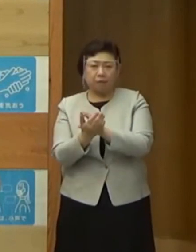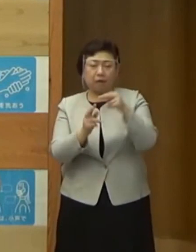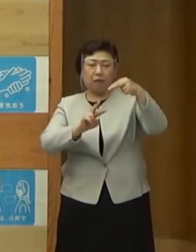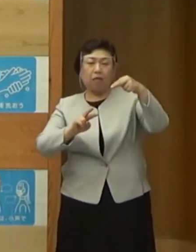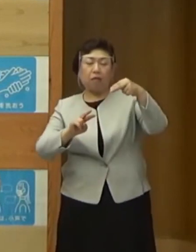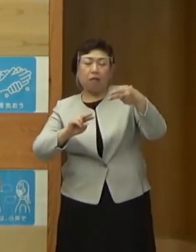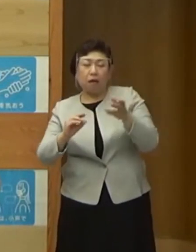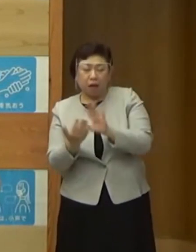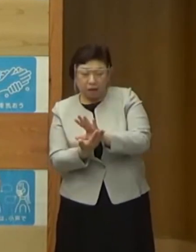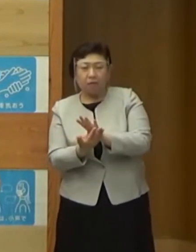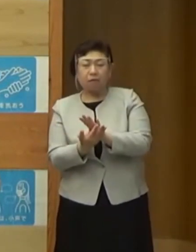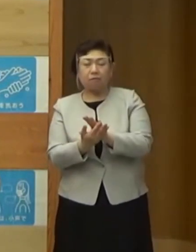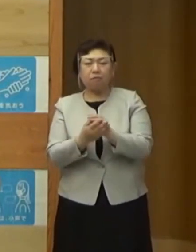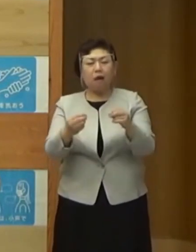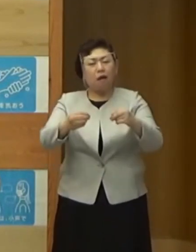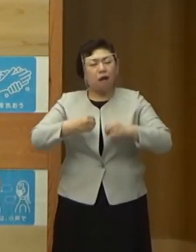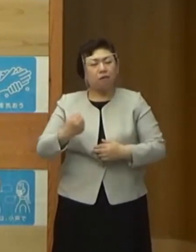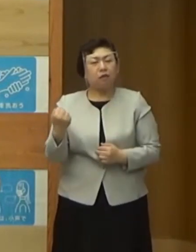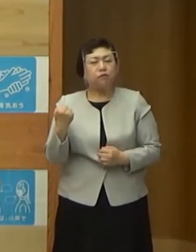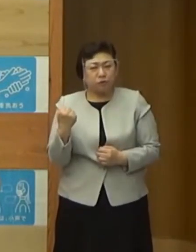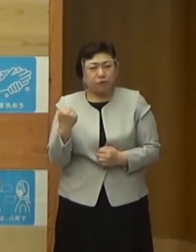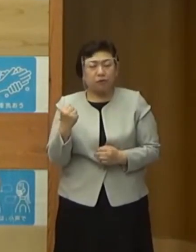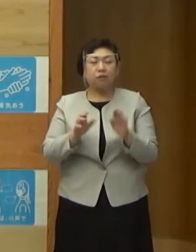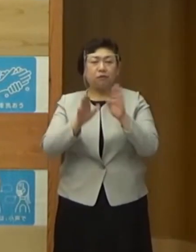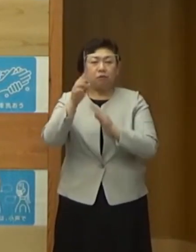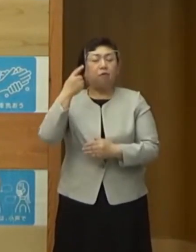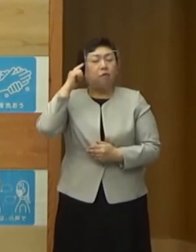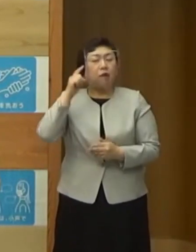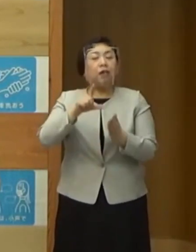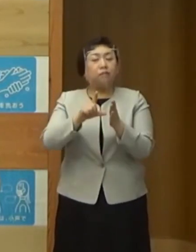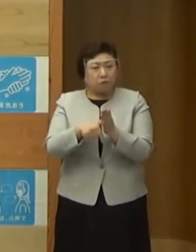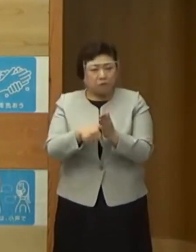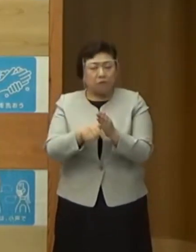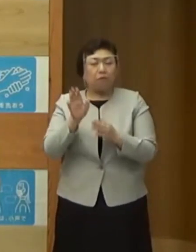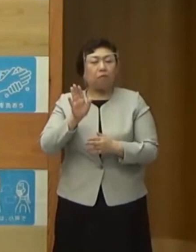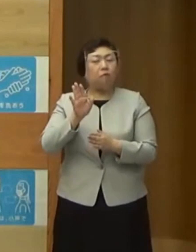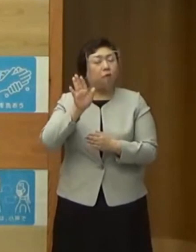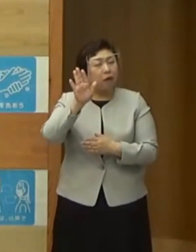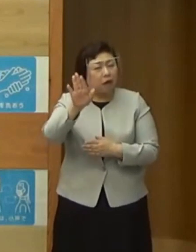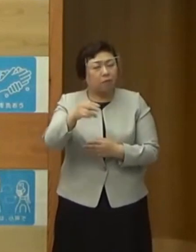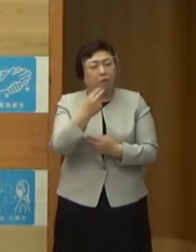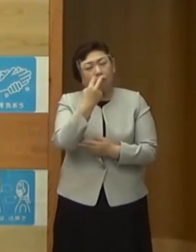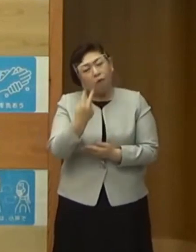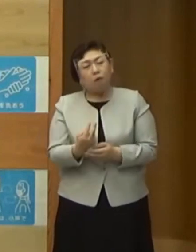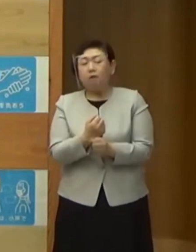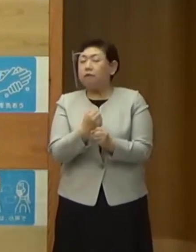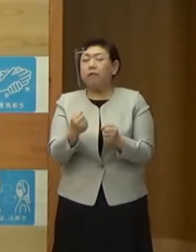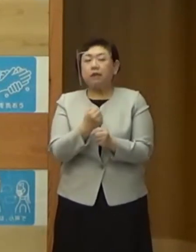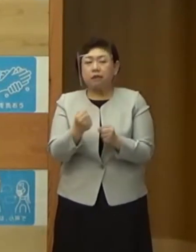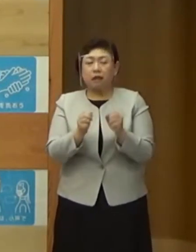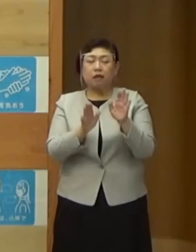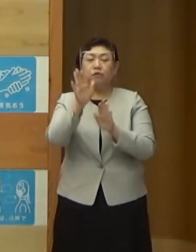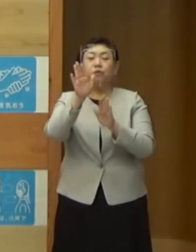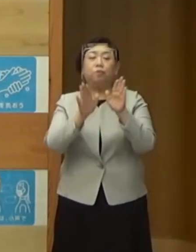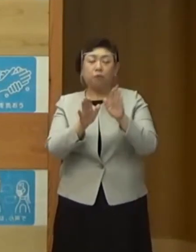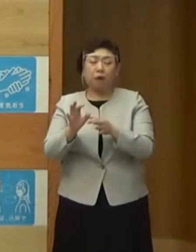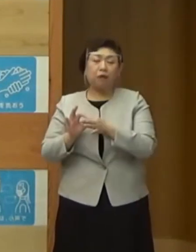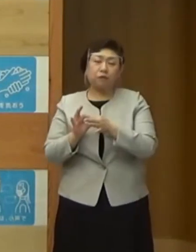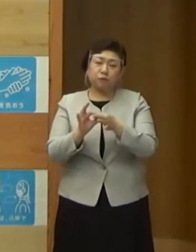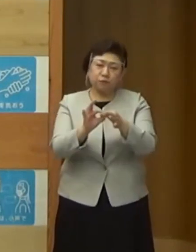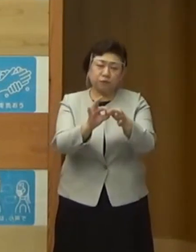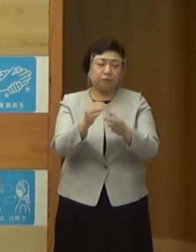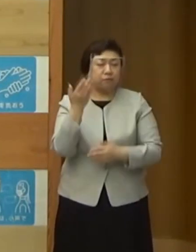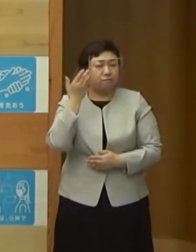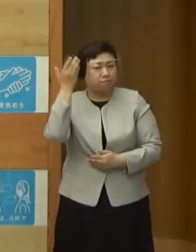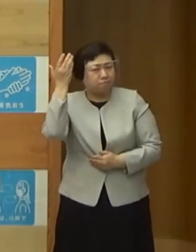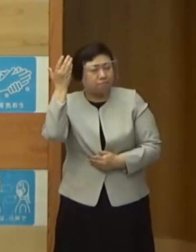の感染力の高さ、こういったものを踏まえますと、今後も予断を許さない状況が続